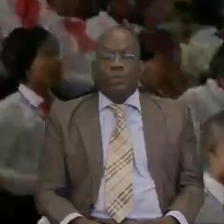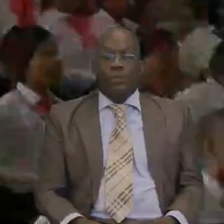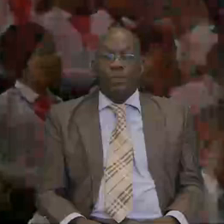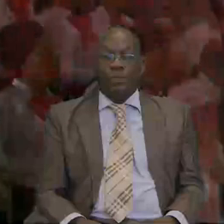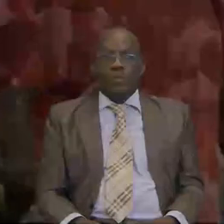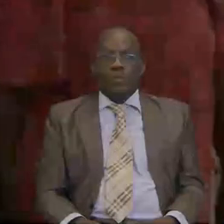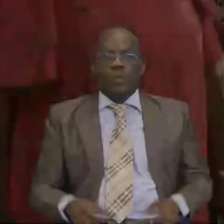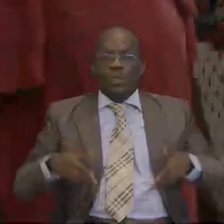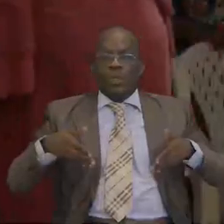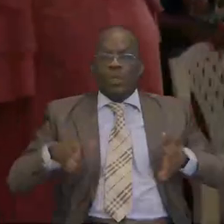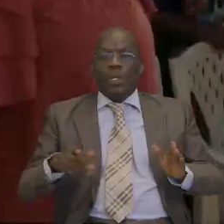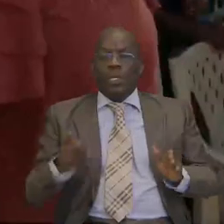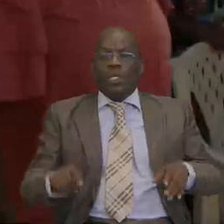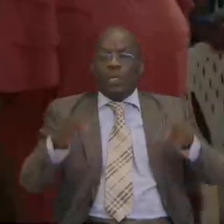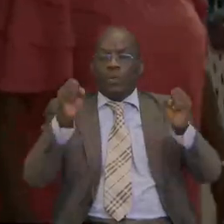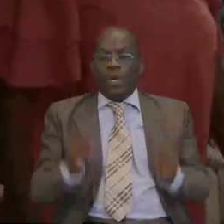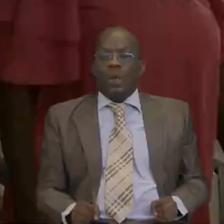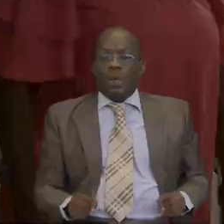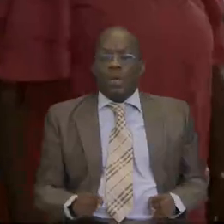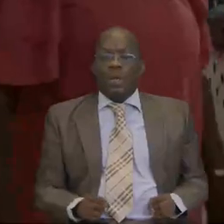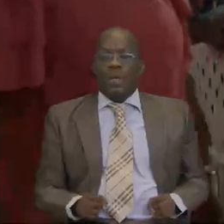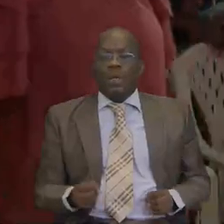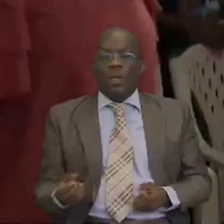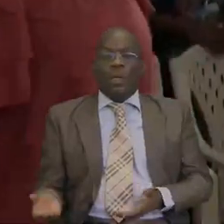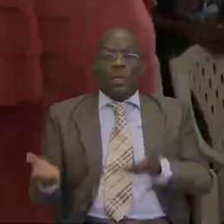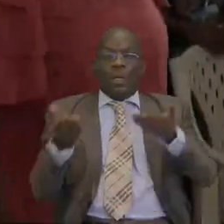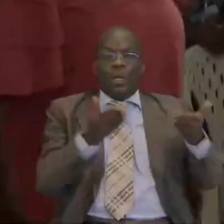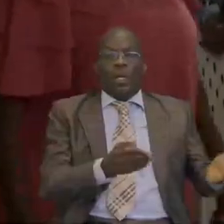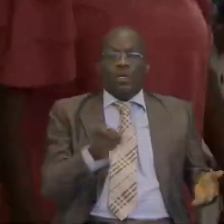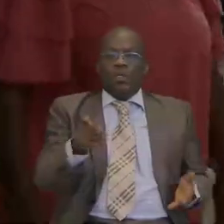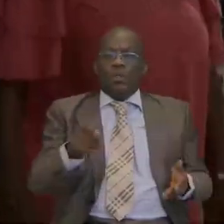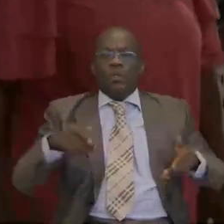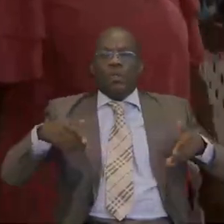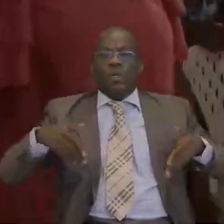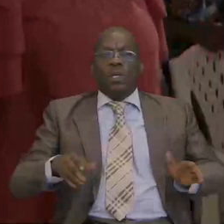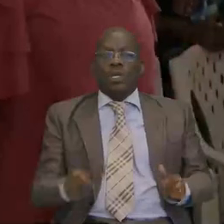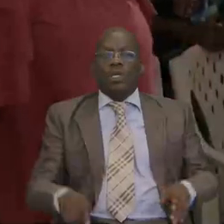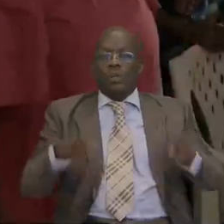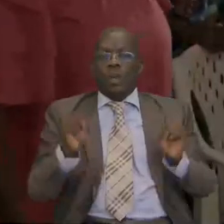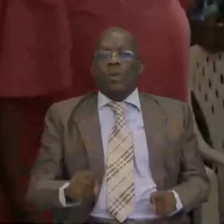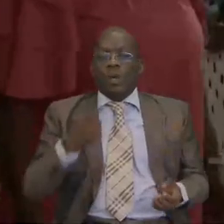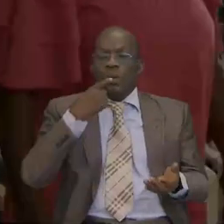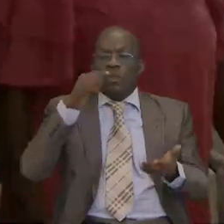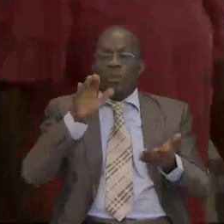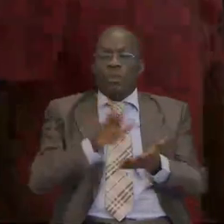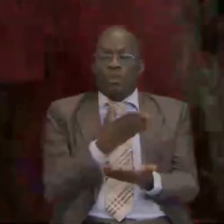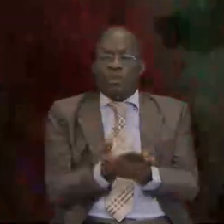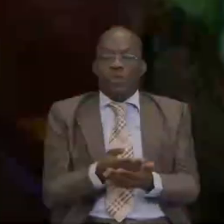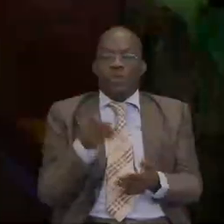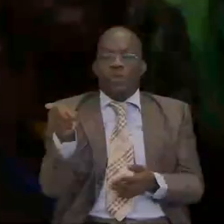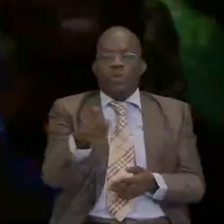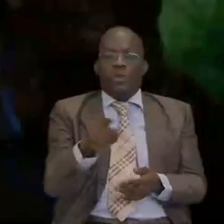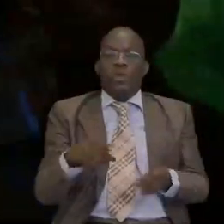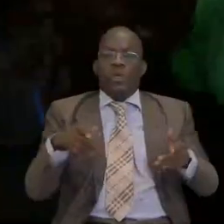Que cette puissance te porte. Que cette puissance te fasse bouger. Que cette